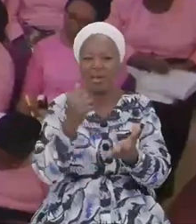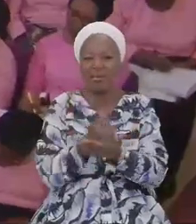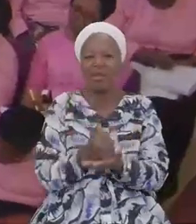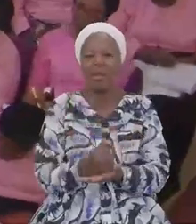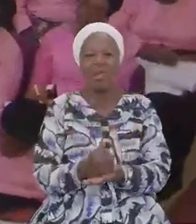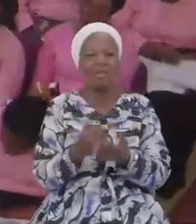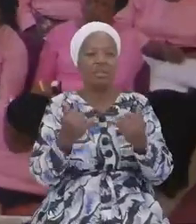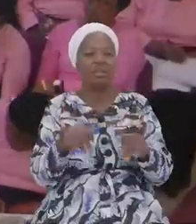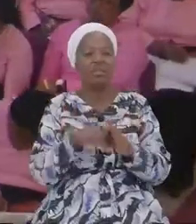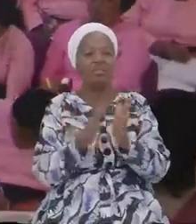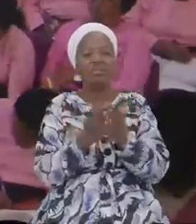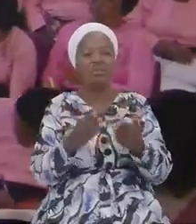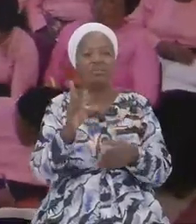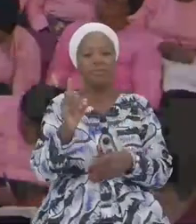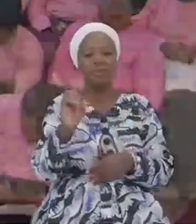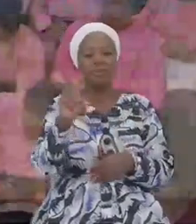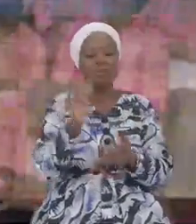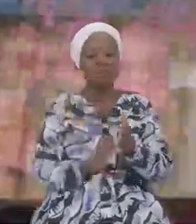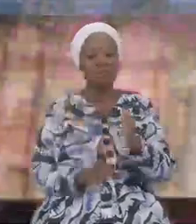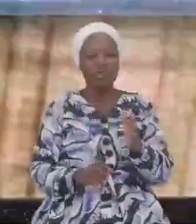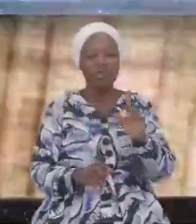Deutéronome chapitre 28, verset 1.